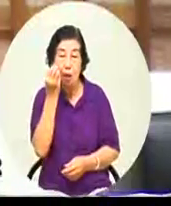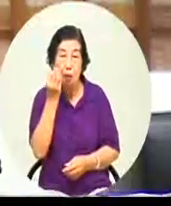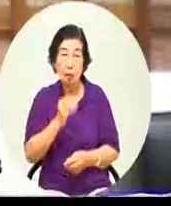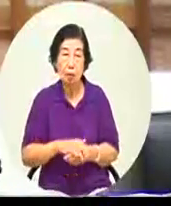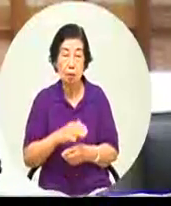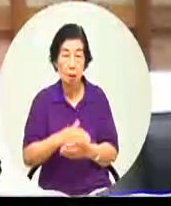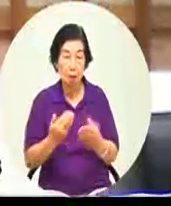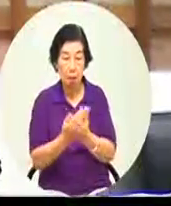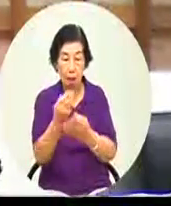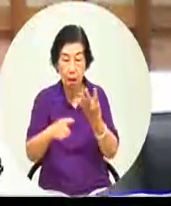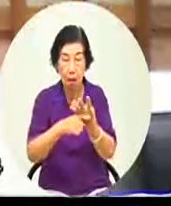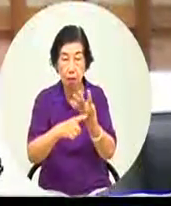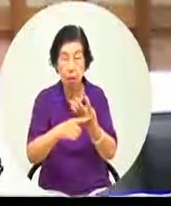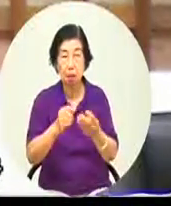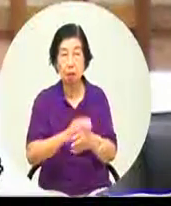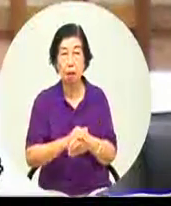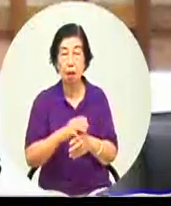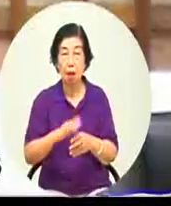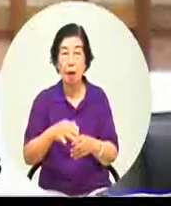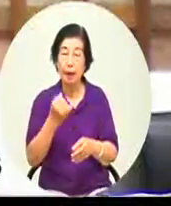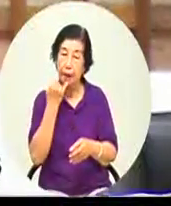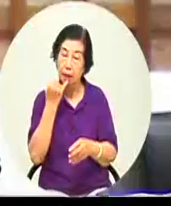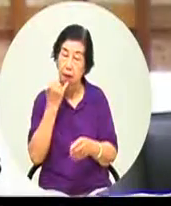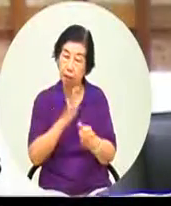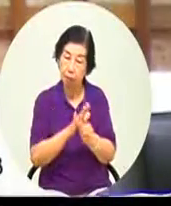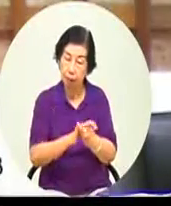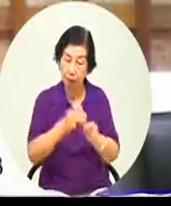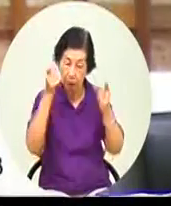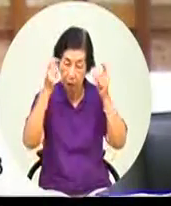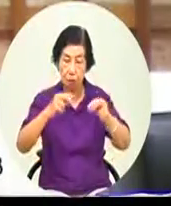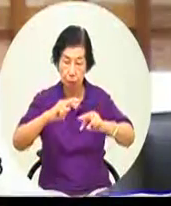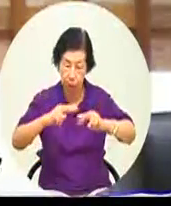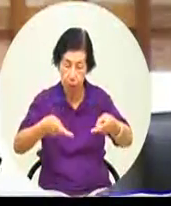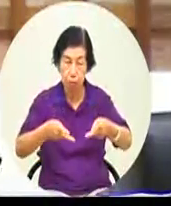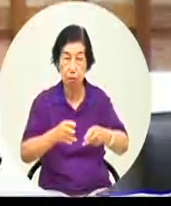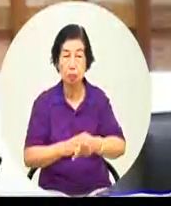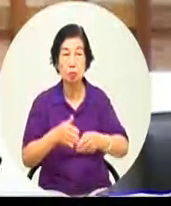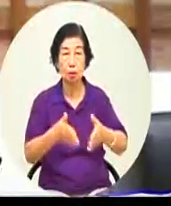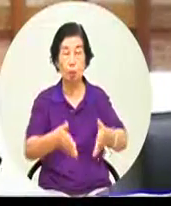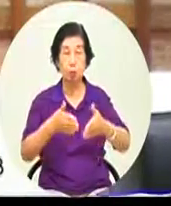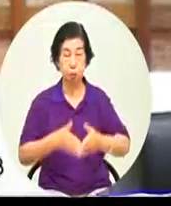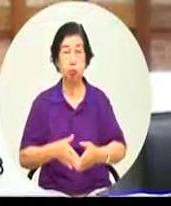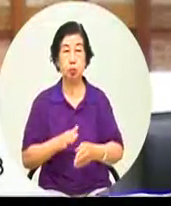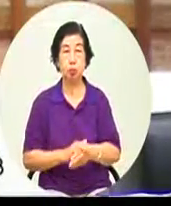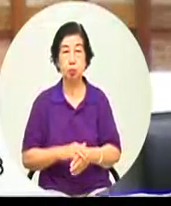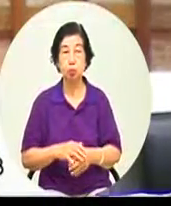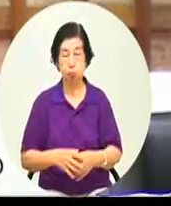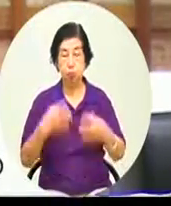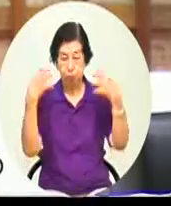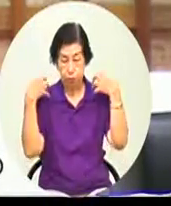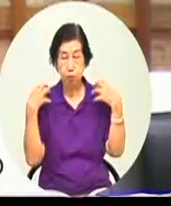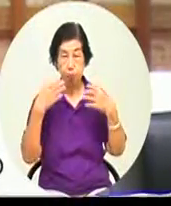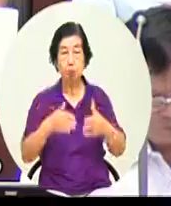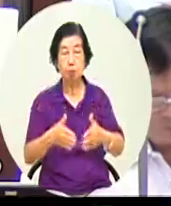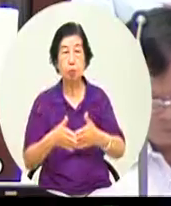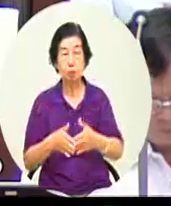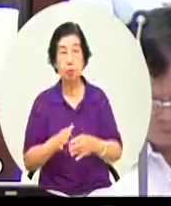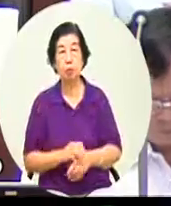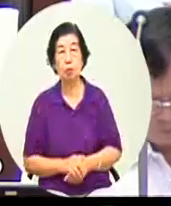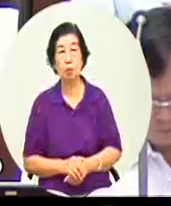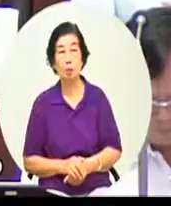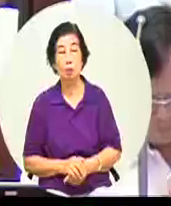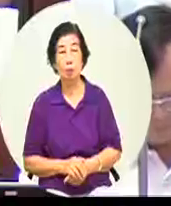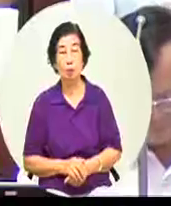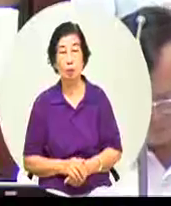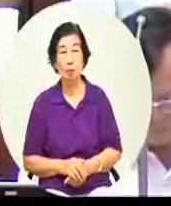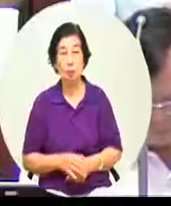们高雄能够翻转，这是很重要的一个责任、啊、 是。好，我跟议员报告哈，从我